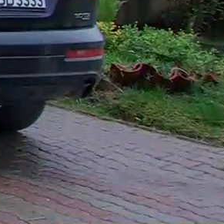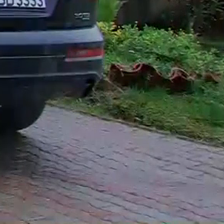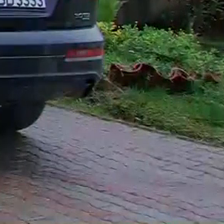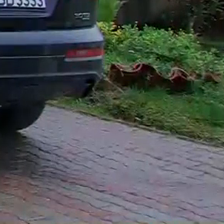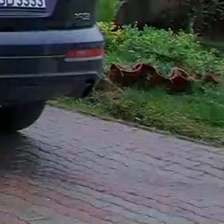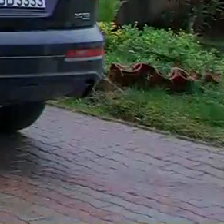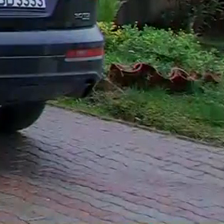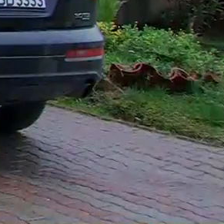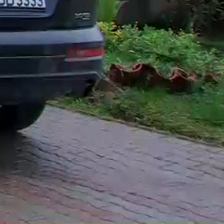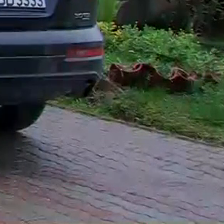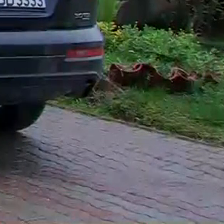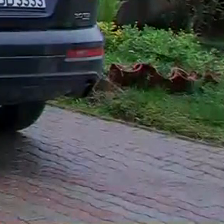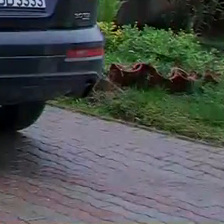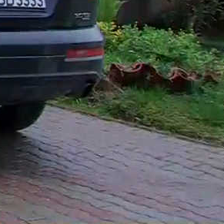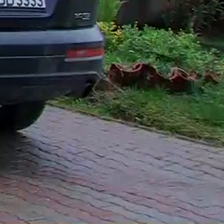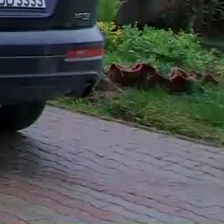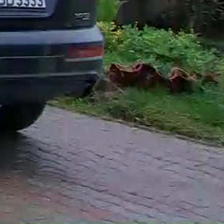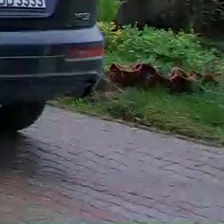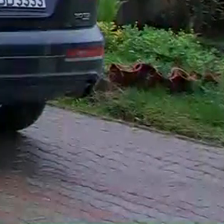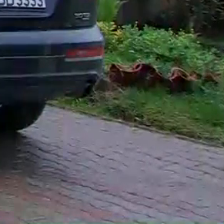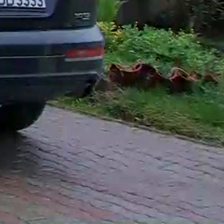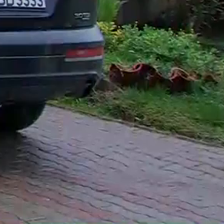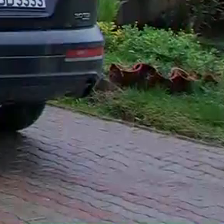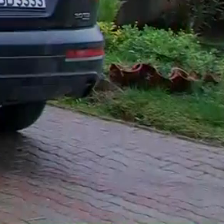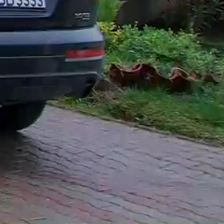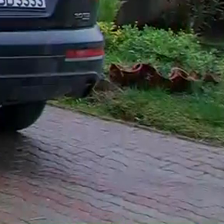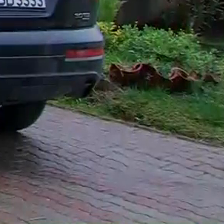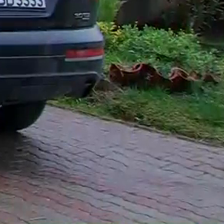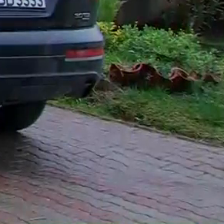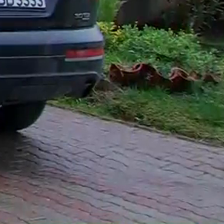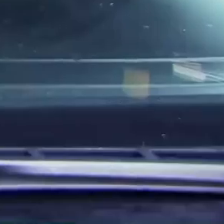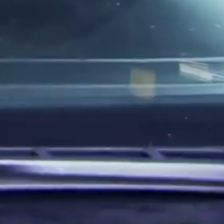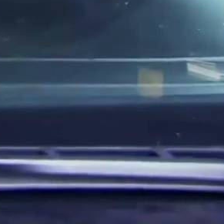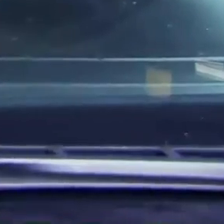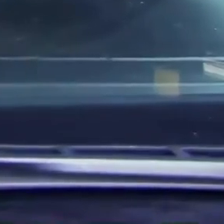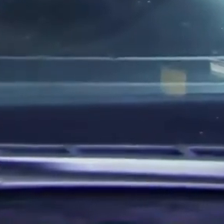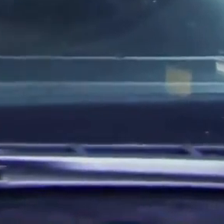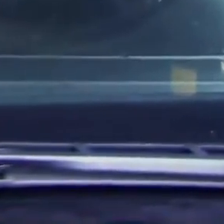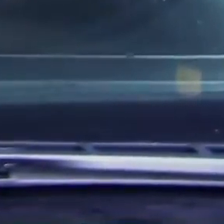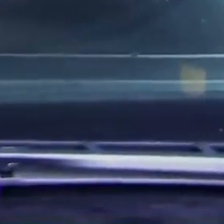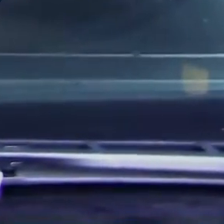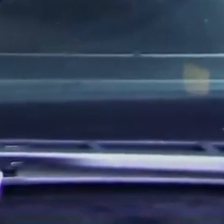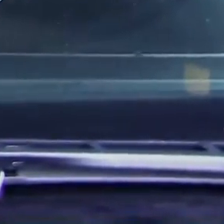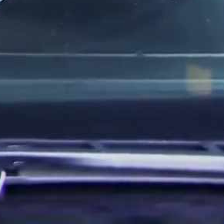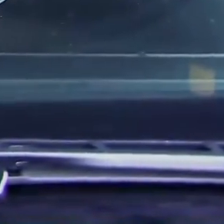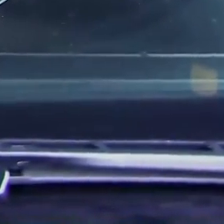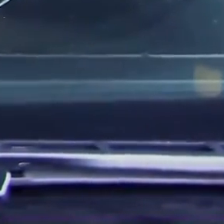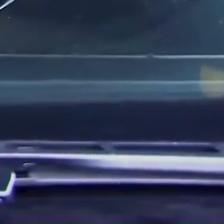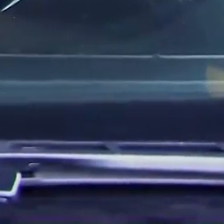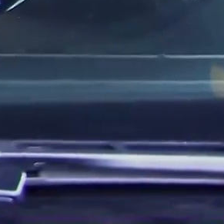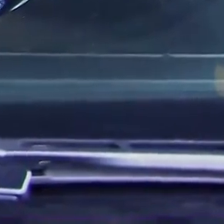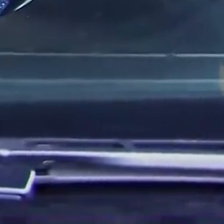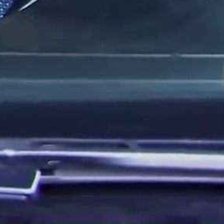Şükrü alelacele şemsiyeyi kapatıp Sarp'ın yanındaki koltuğa oturdu. Sarp her zamankinden farklı, ılımlı bir tavırla gülümsüyor.